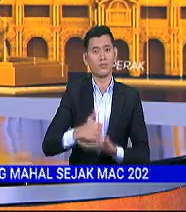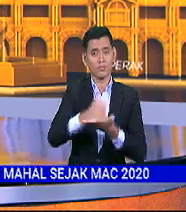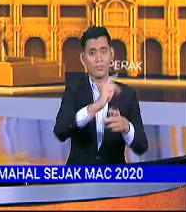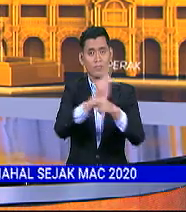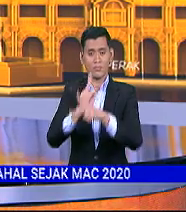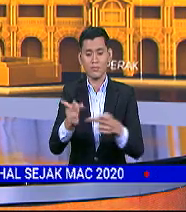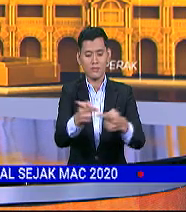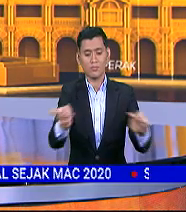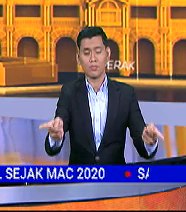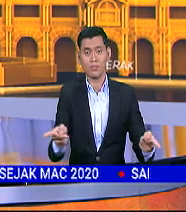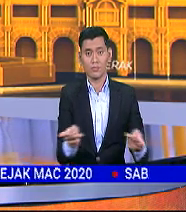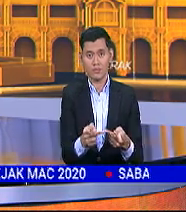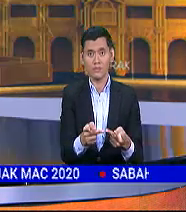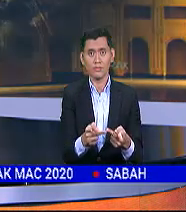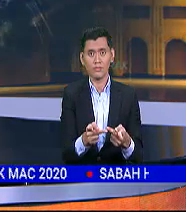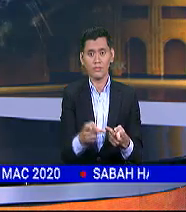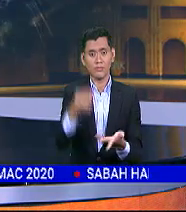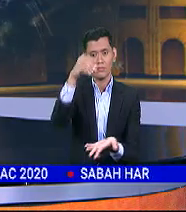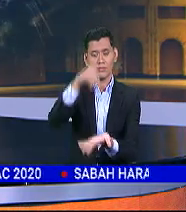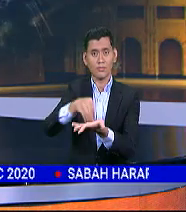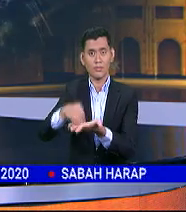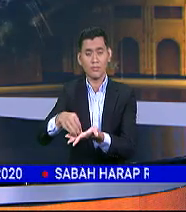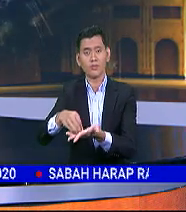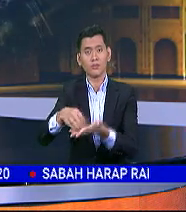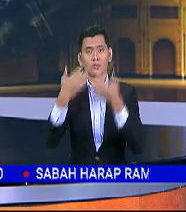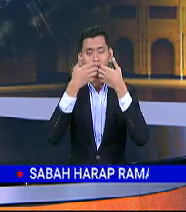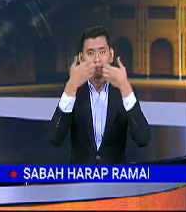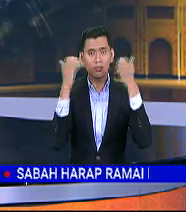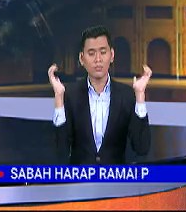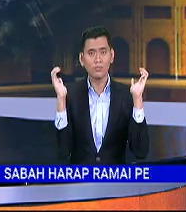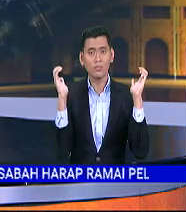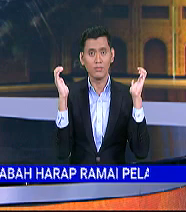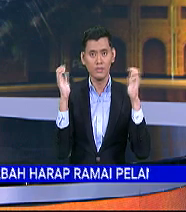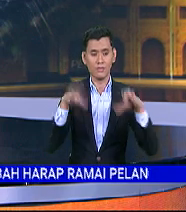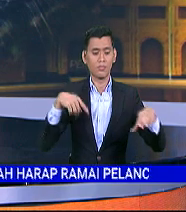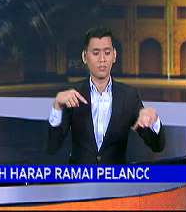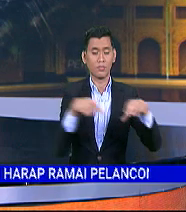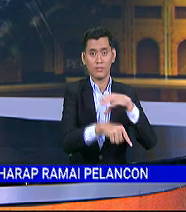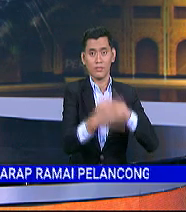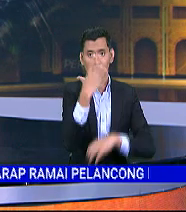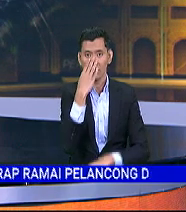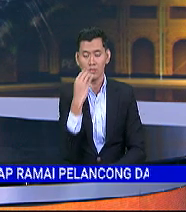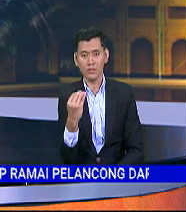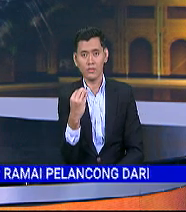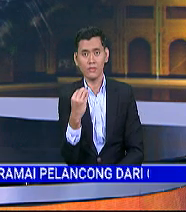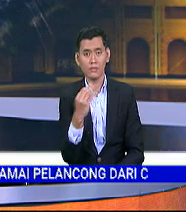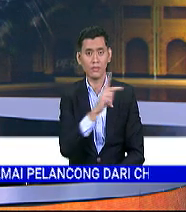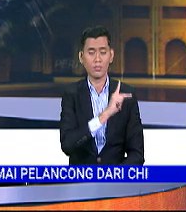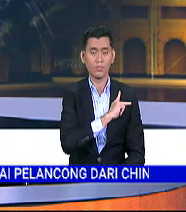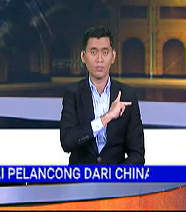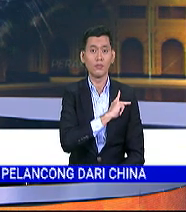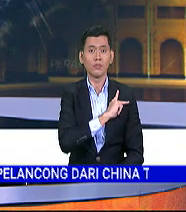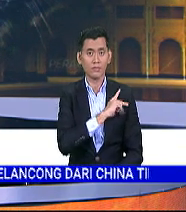mengawal kawasan Pos Bihai, lokasi ancaman harimau di Gua Musang. Menurut Ketua Polis Kelantan, Datuk Syafiin Mahmat, pihaknya telah